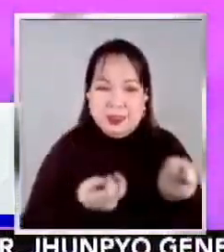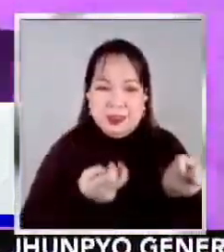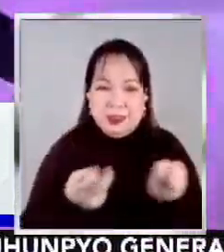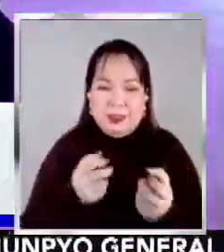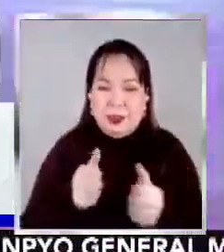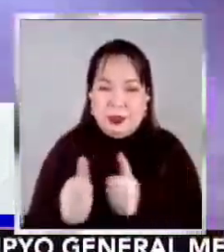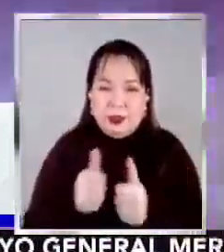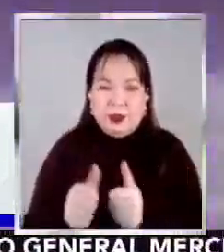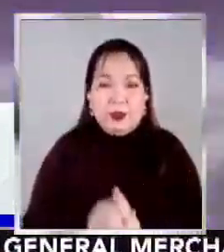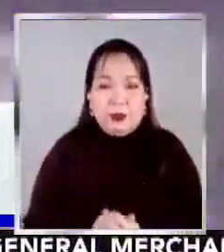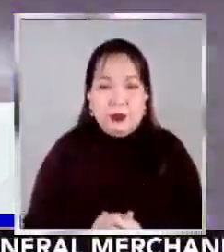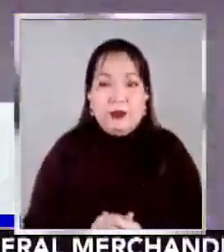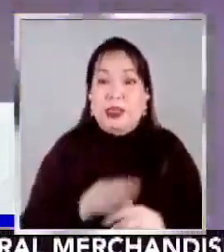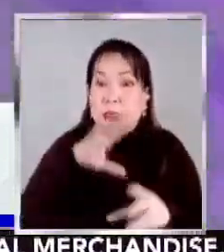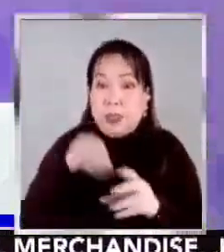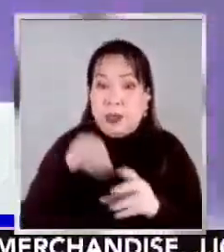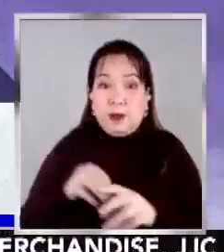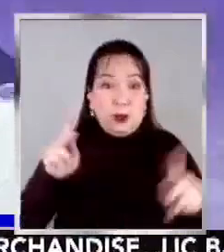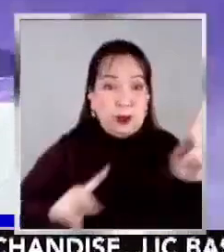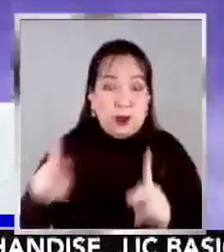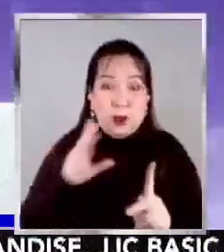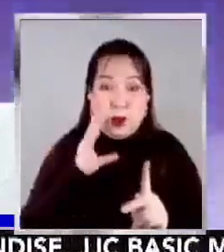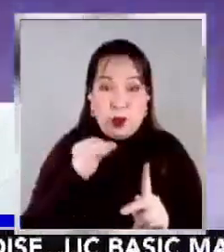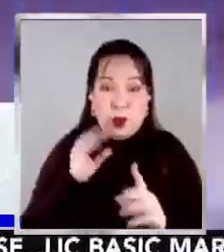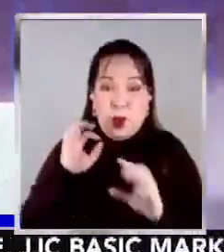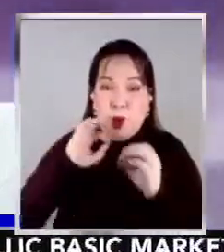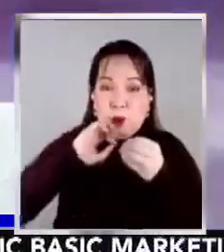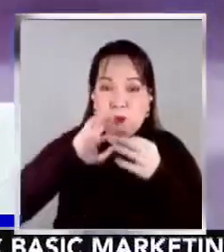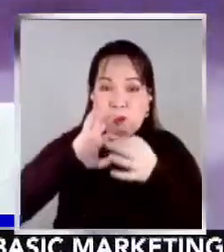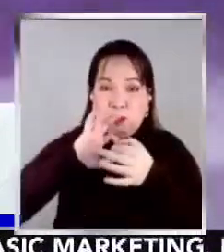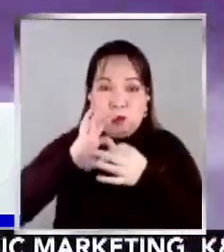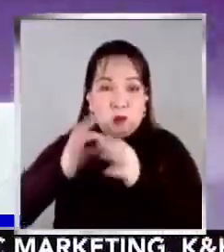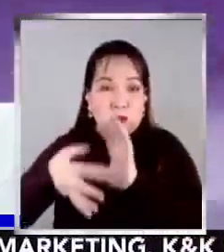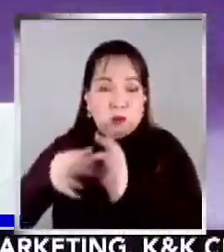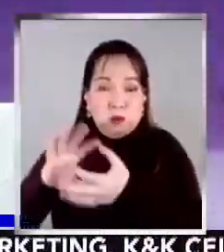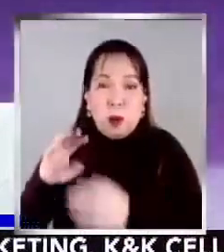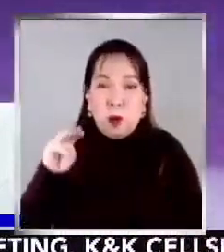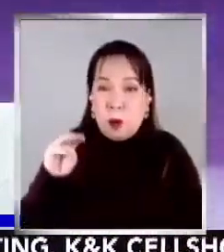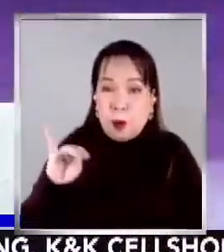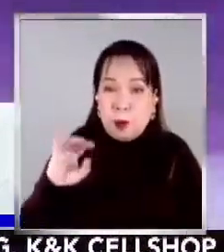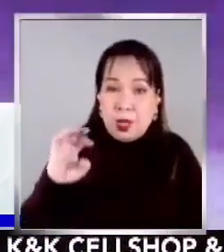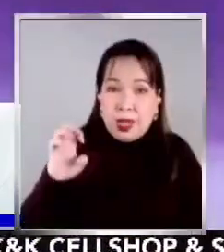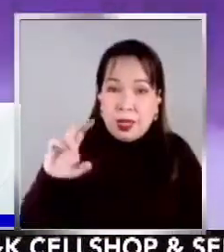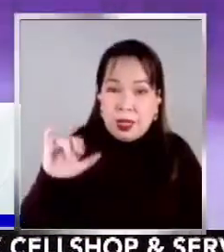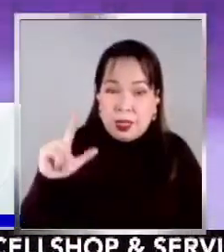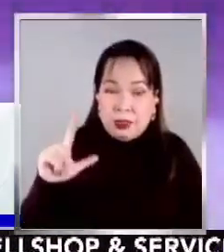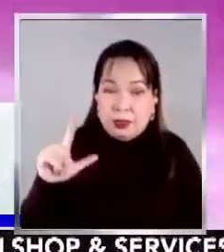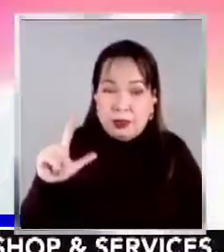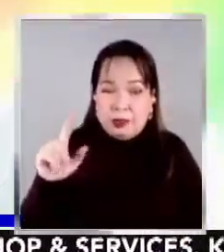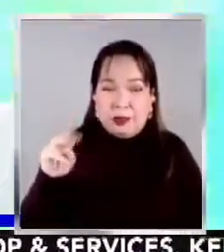Kabilang din sa nag-perform ang Olympian figure skater na si Michael Martinez.